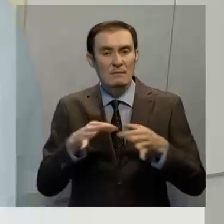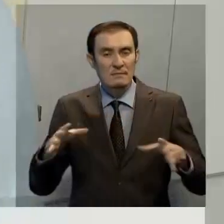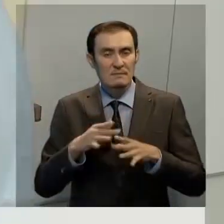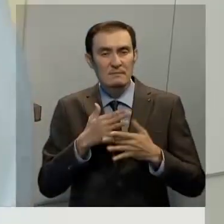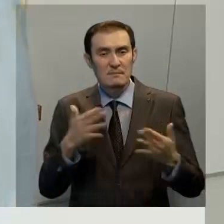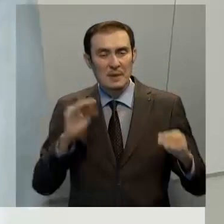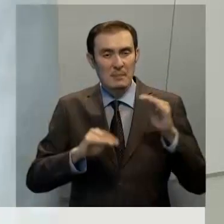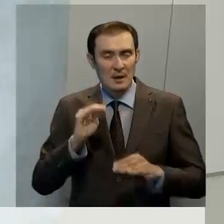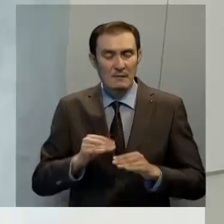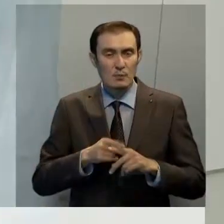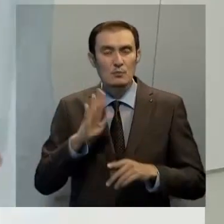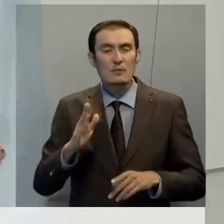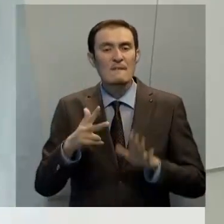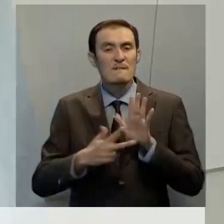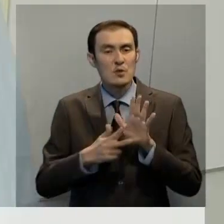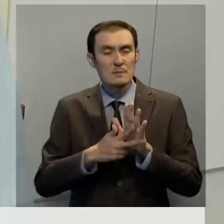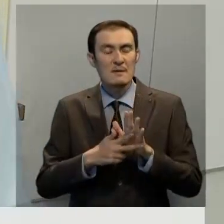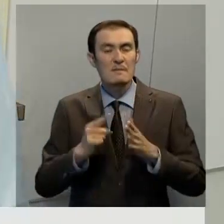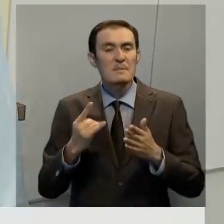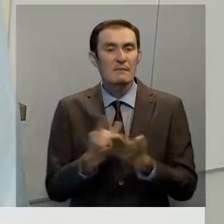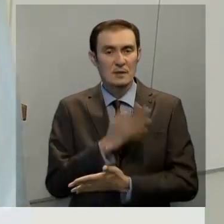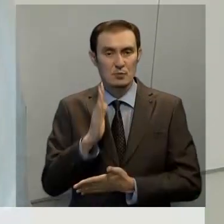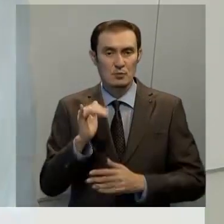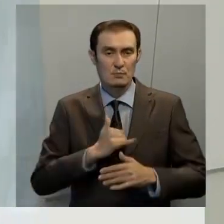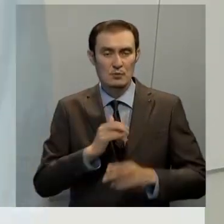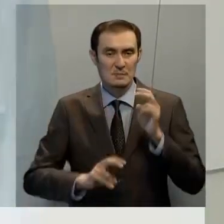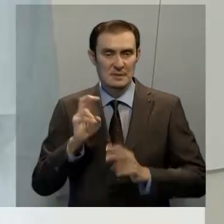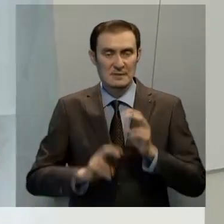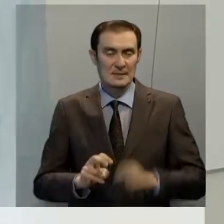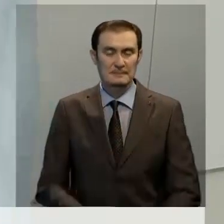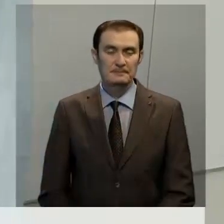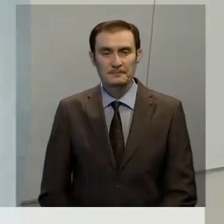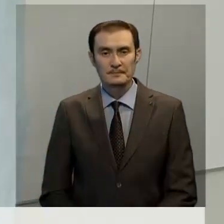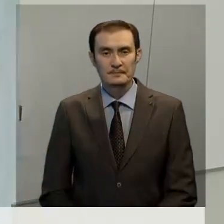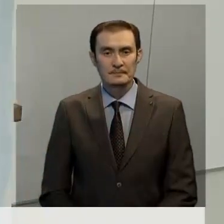впервые будут производиться в стране. Динара Жанбатырова, Диас Кубланбаев, Хабар 24.